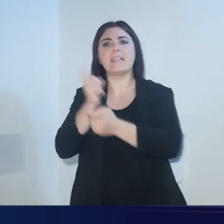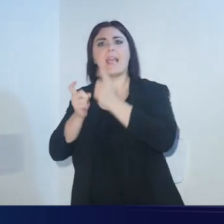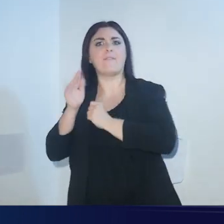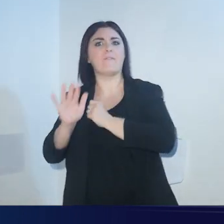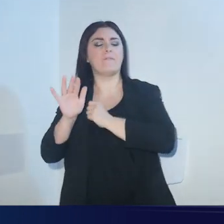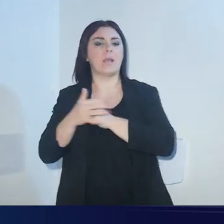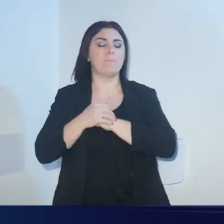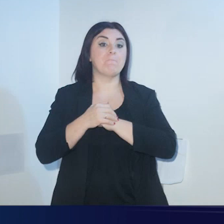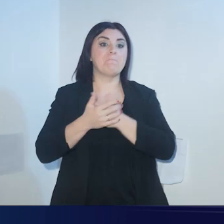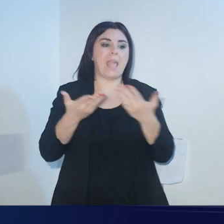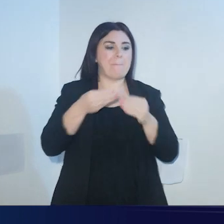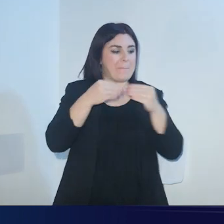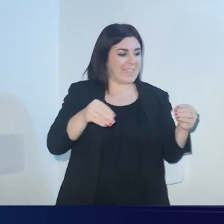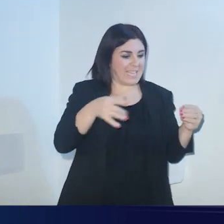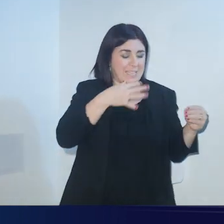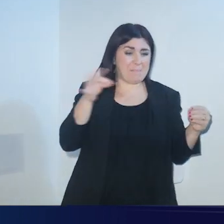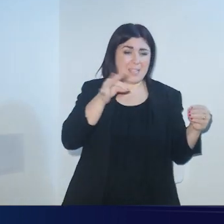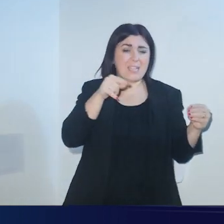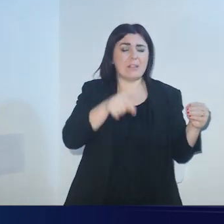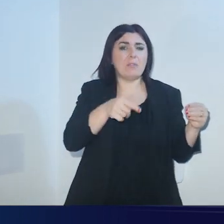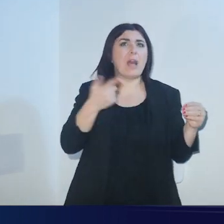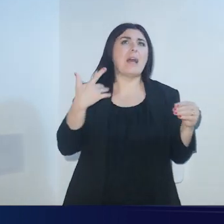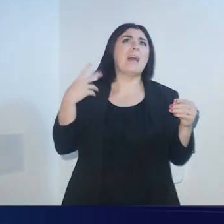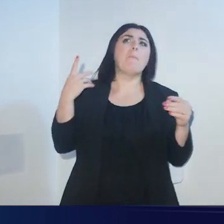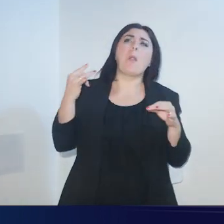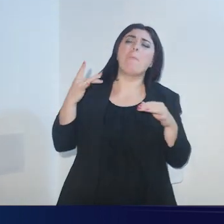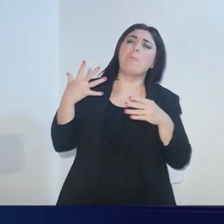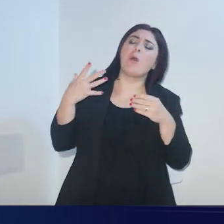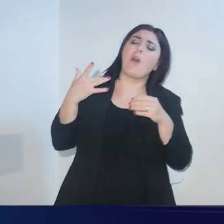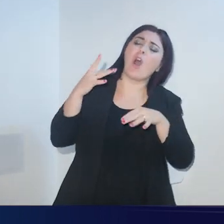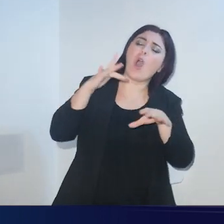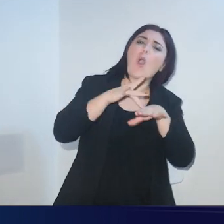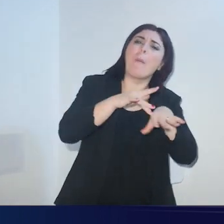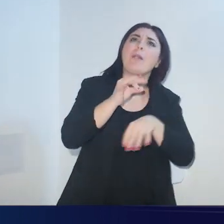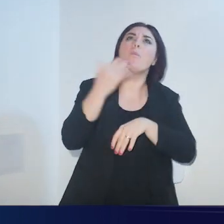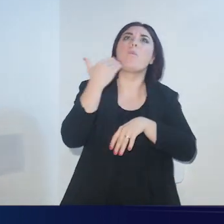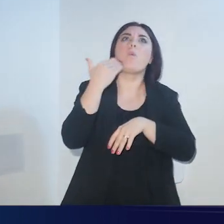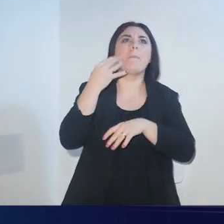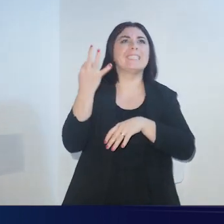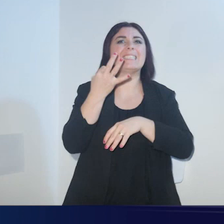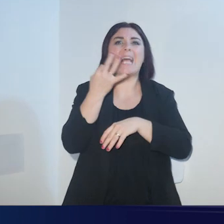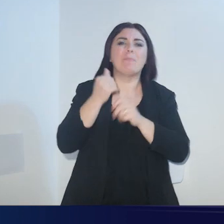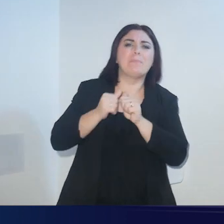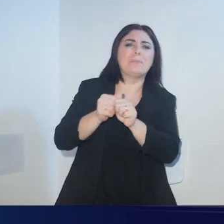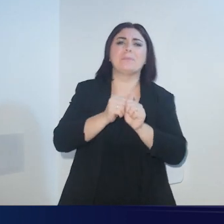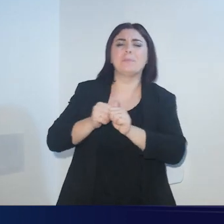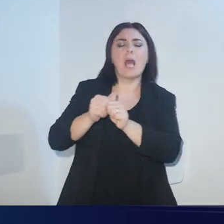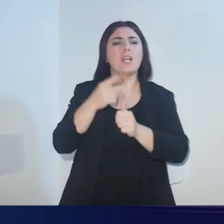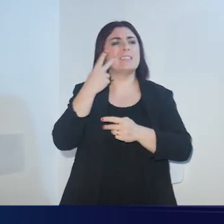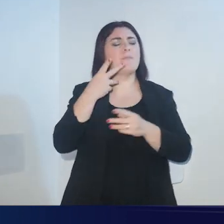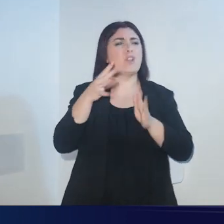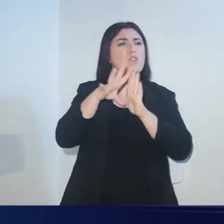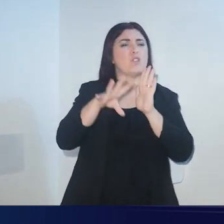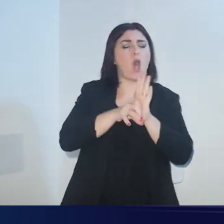cosa dire di questo straordinario materiale che da sempre ha accompagnato l'uomo? Lo si trova un po' ovunque, la storia è piena